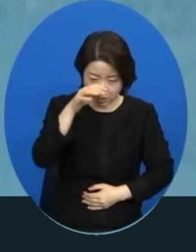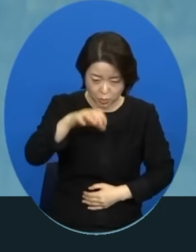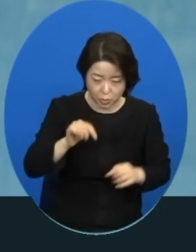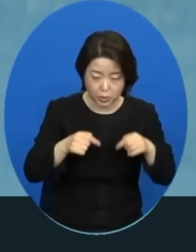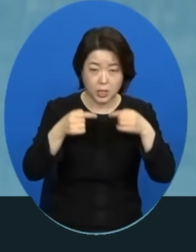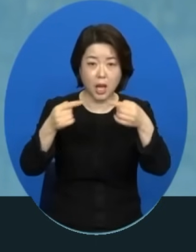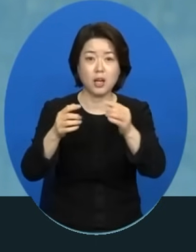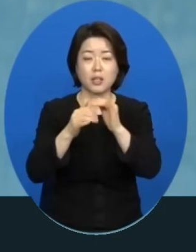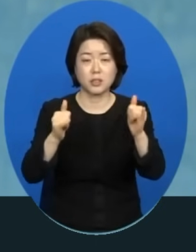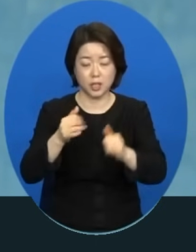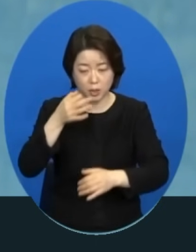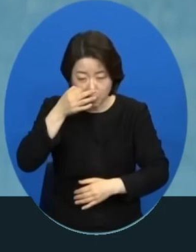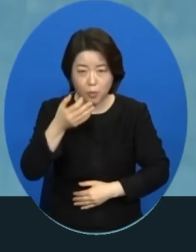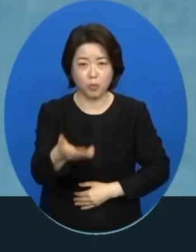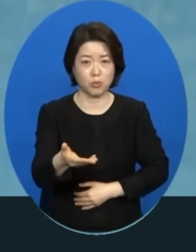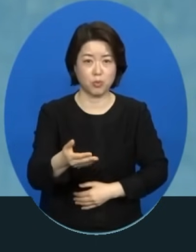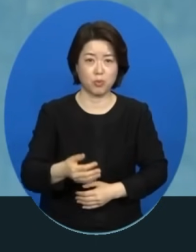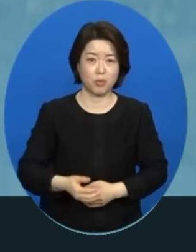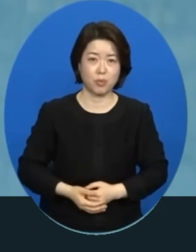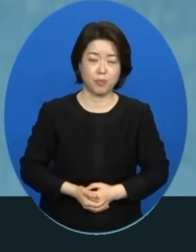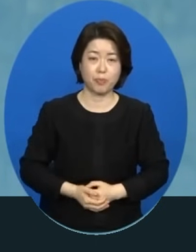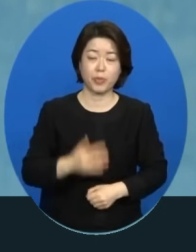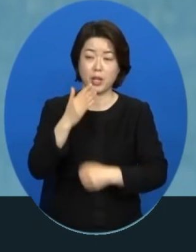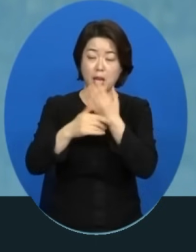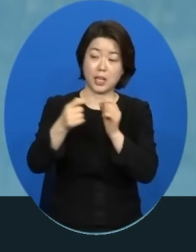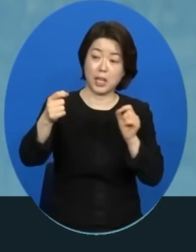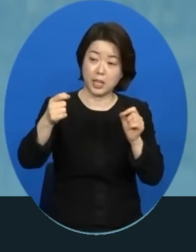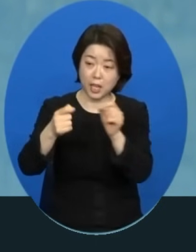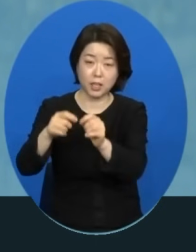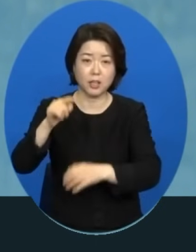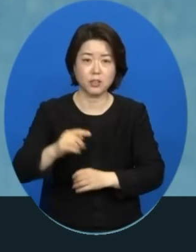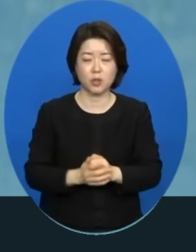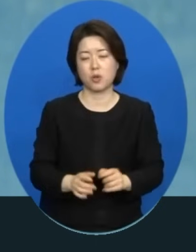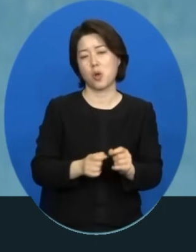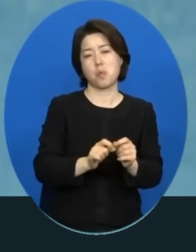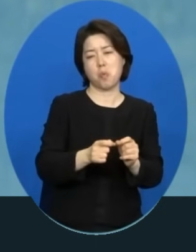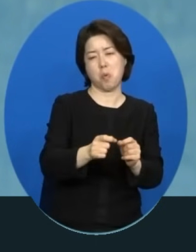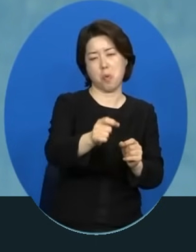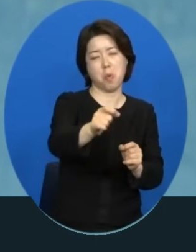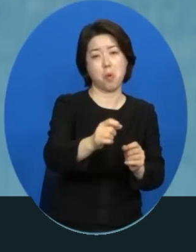자에게. 그래서 하나님께 가까이 간다는 것은 장거리 관계가 아닙니다.